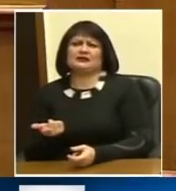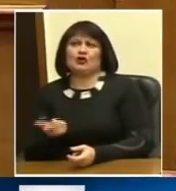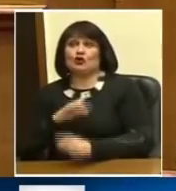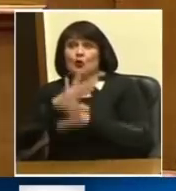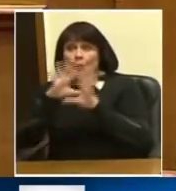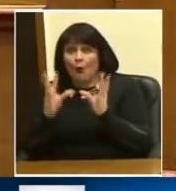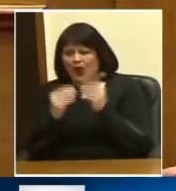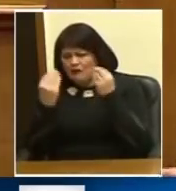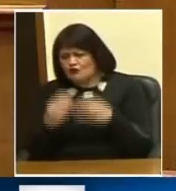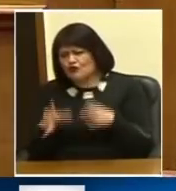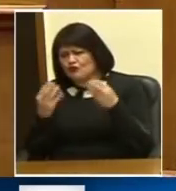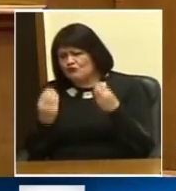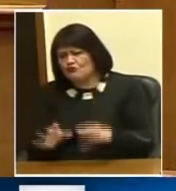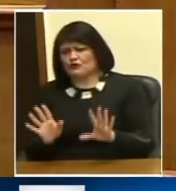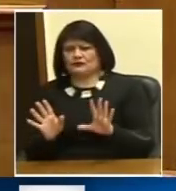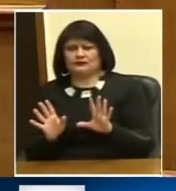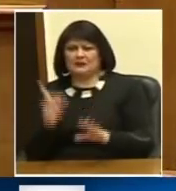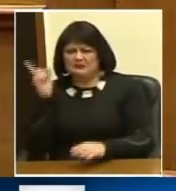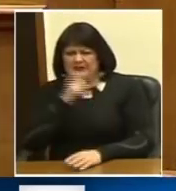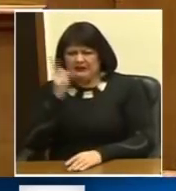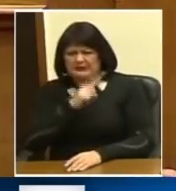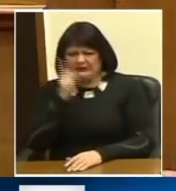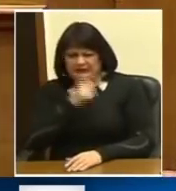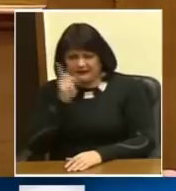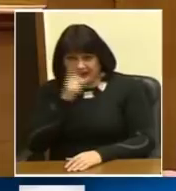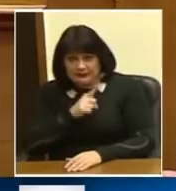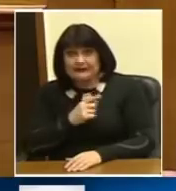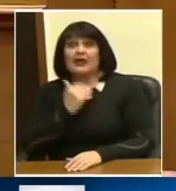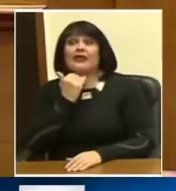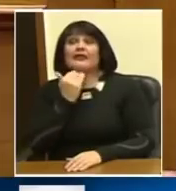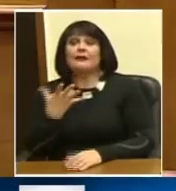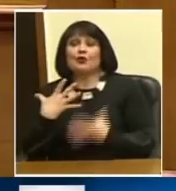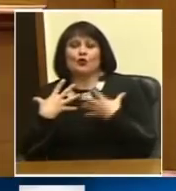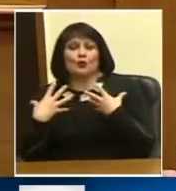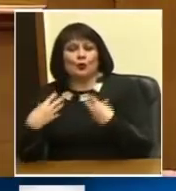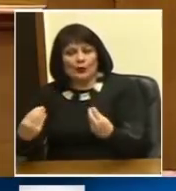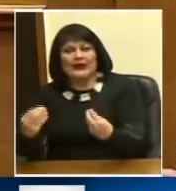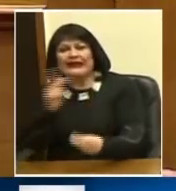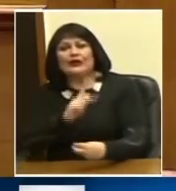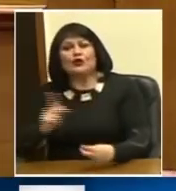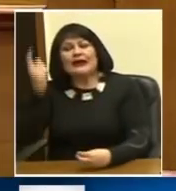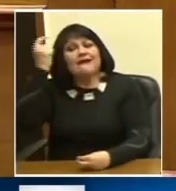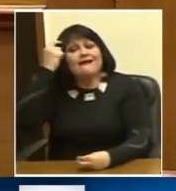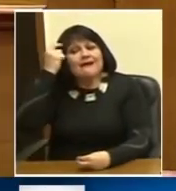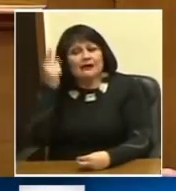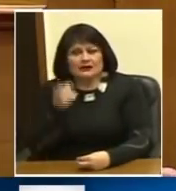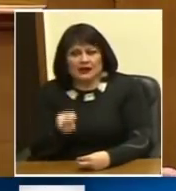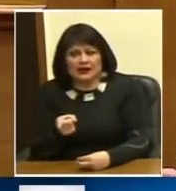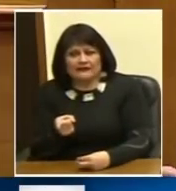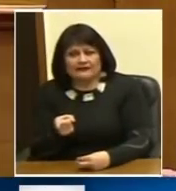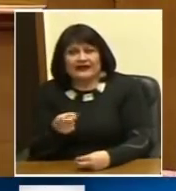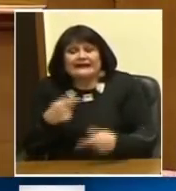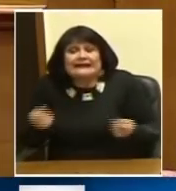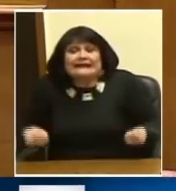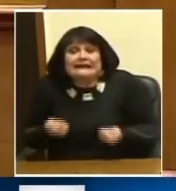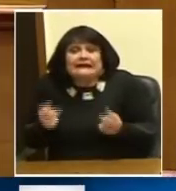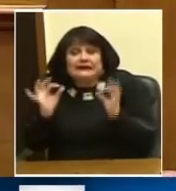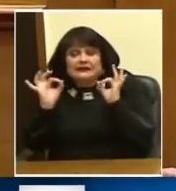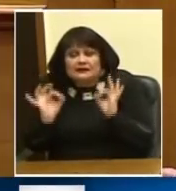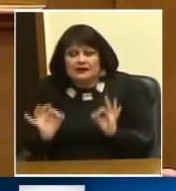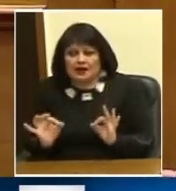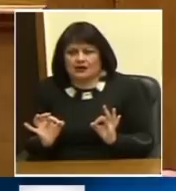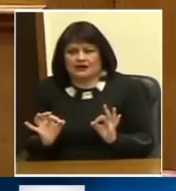δαιμονοποίηση, με τα απίστευτα ψέματα, δεν μπορεί να κατανοήσει η κοινωνία σήμερα τι ακριβώς συμβαίνει.